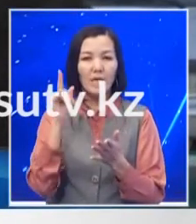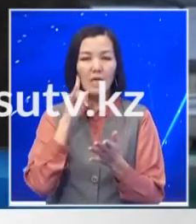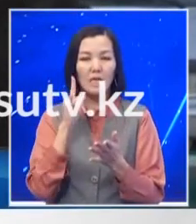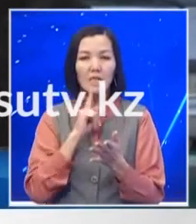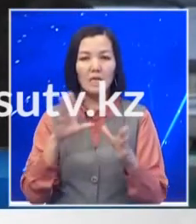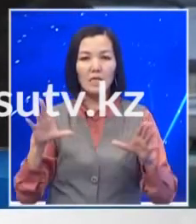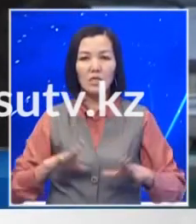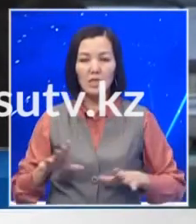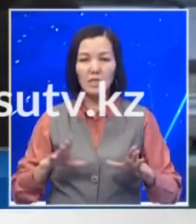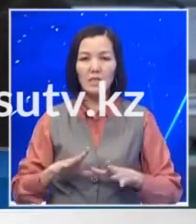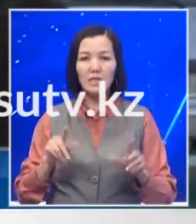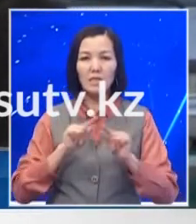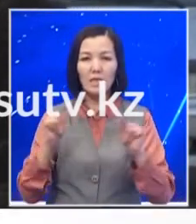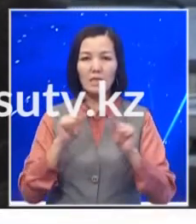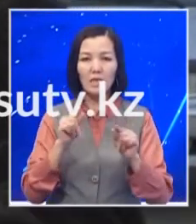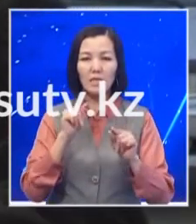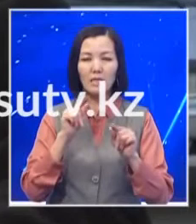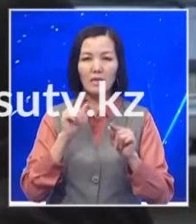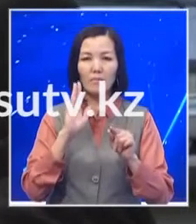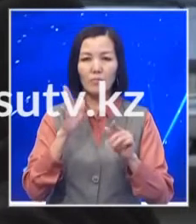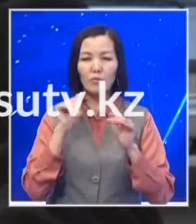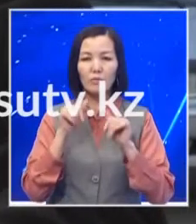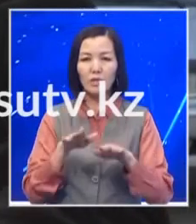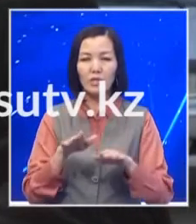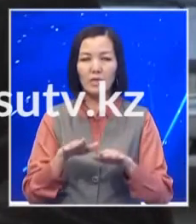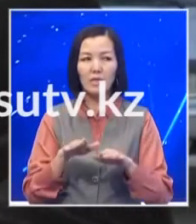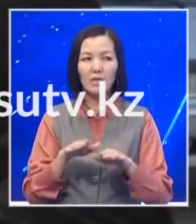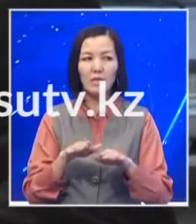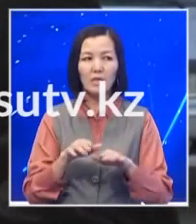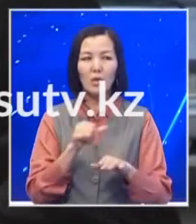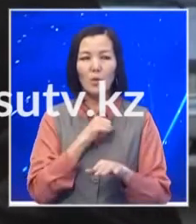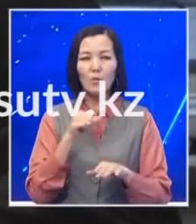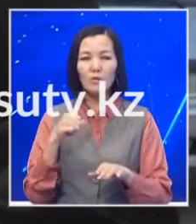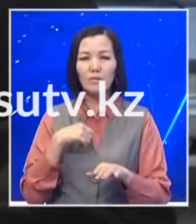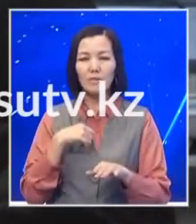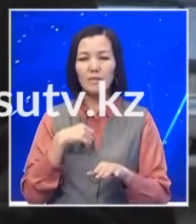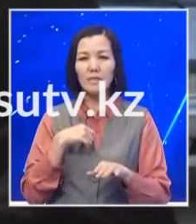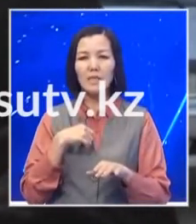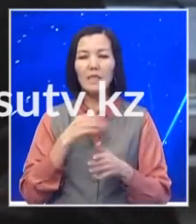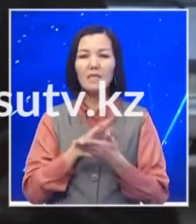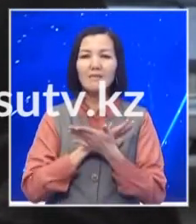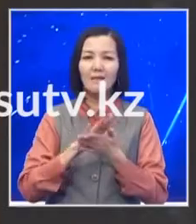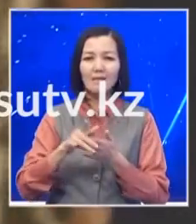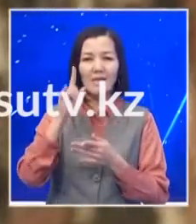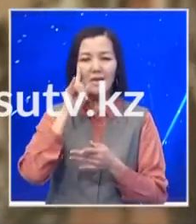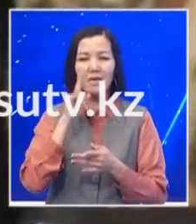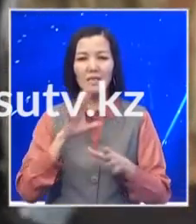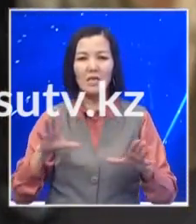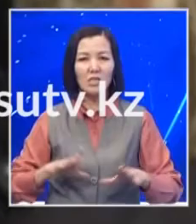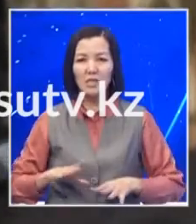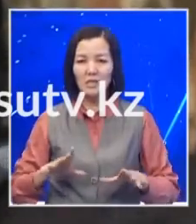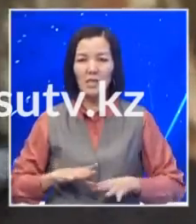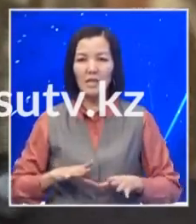болып, насихаттайық деп шештік. Соның ішінде мынау өзіміздің қазы таза қазақи жылқыларды. Сырттан келген